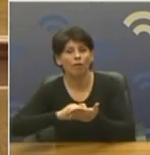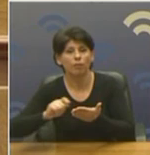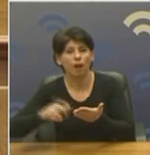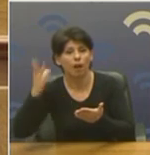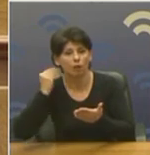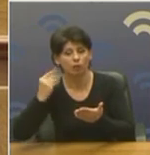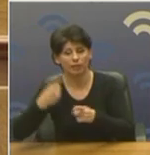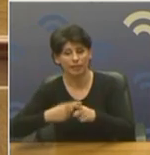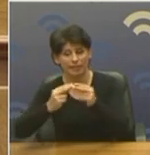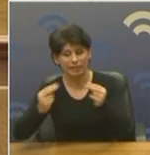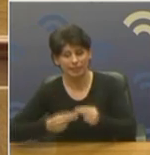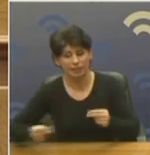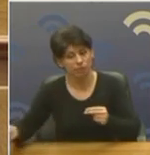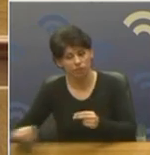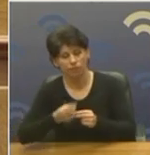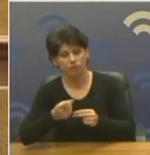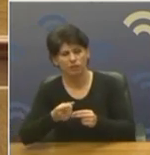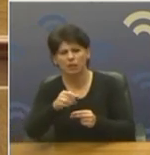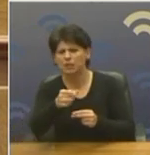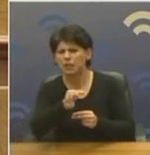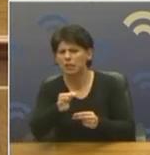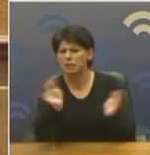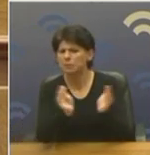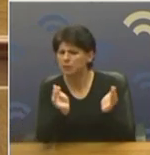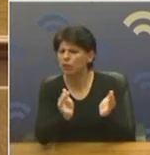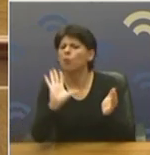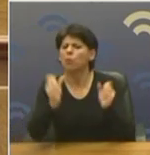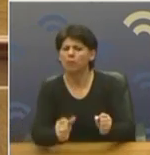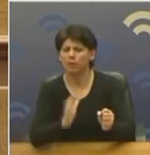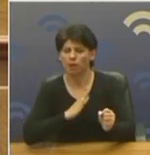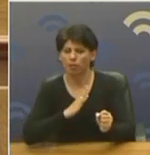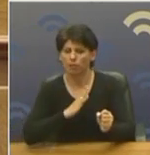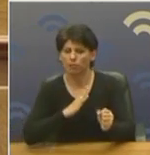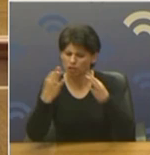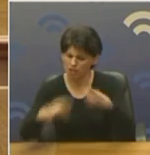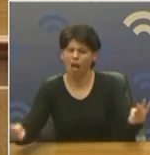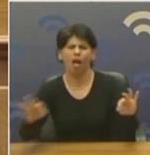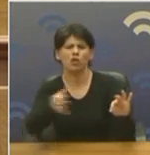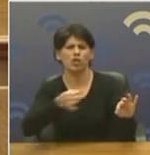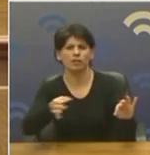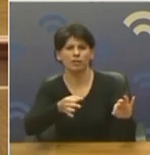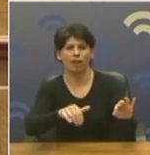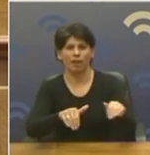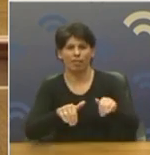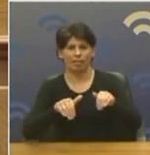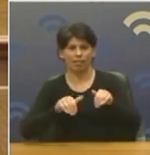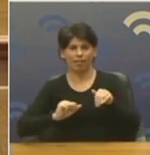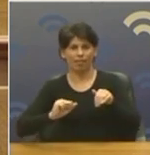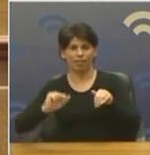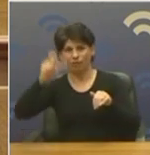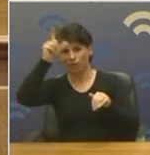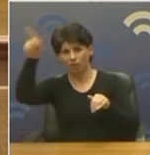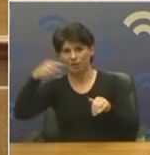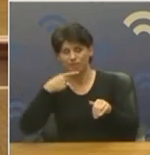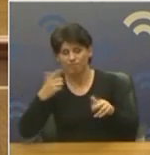ακούσατε την ελληνική λύση και θα τους πηγαίνετε σε ένα ημιακατοίκητο νησί. Σωστή επιλογή. Σε ακατοίκητο νησί. Αλλά κάνατε πίσω γιατί φοβηθήκατε την Τουρκία, λέει το Υπουργείο Εξωτερικών,